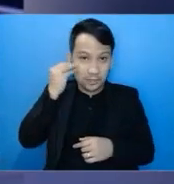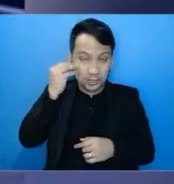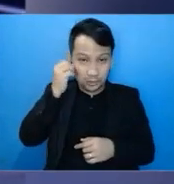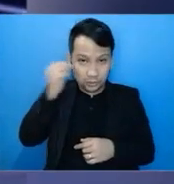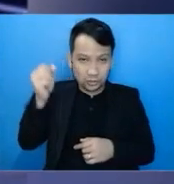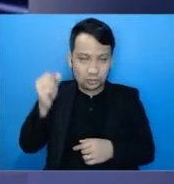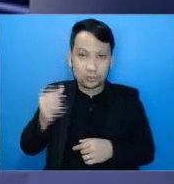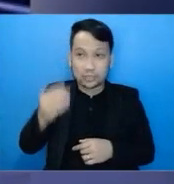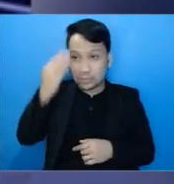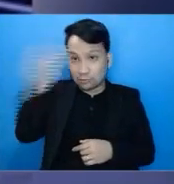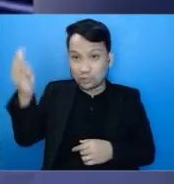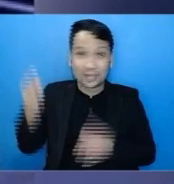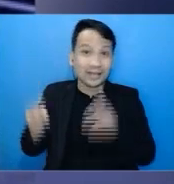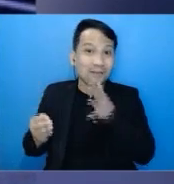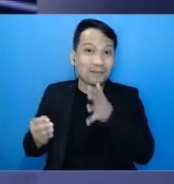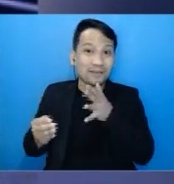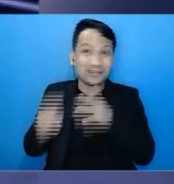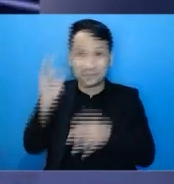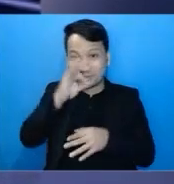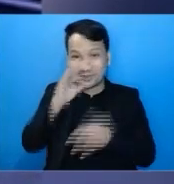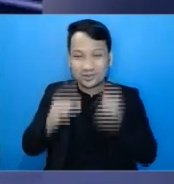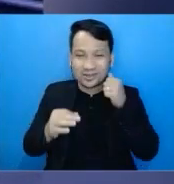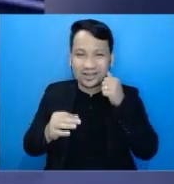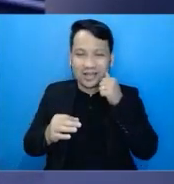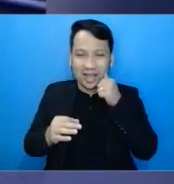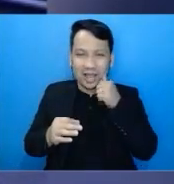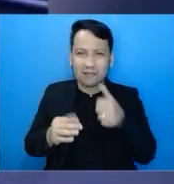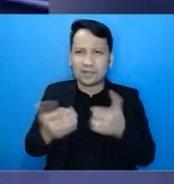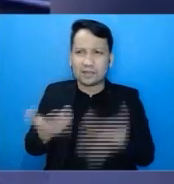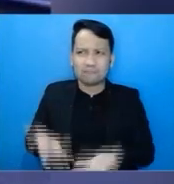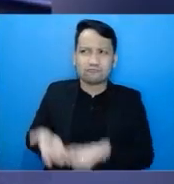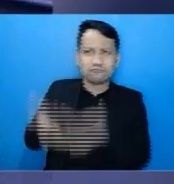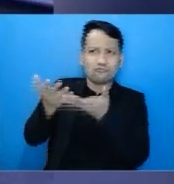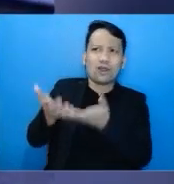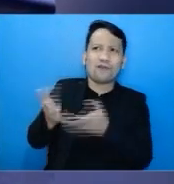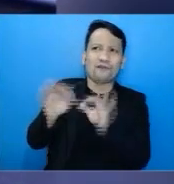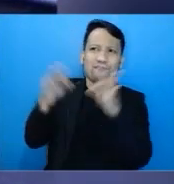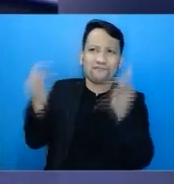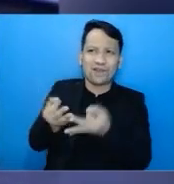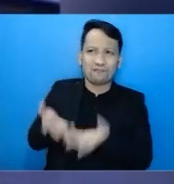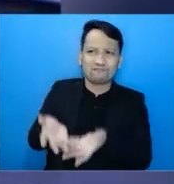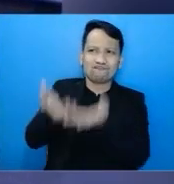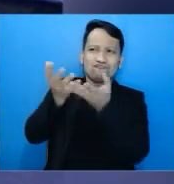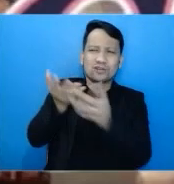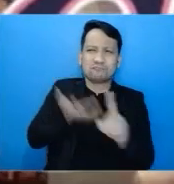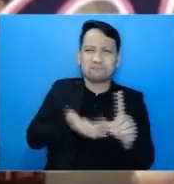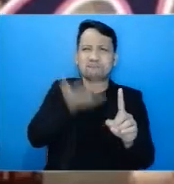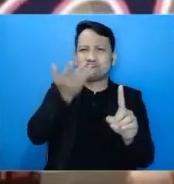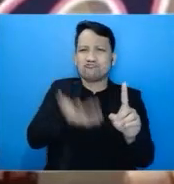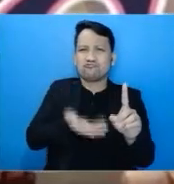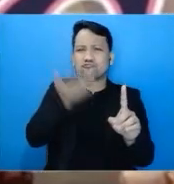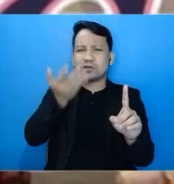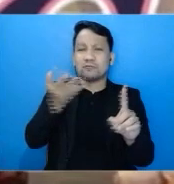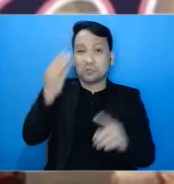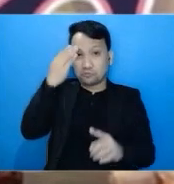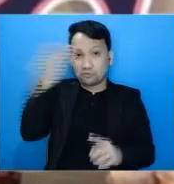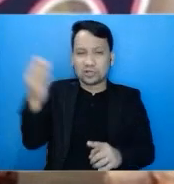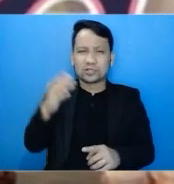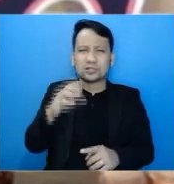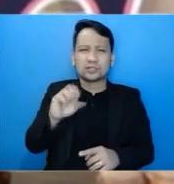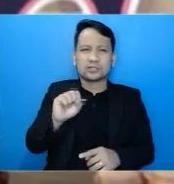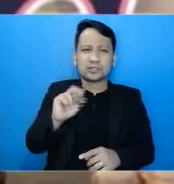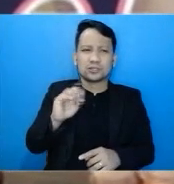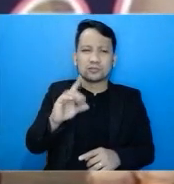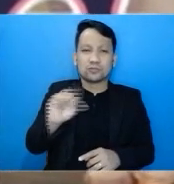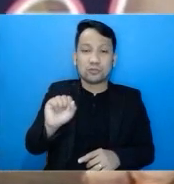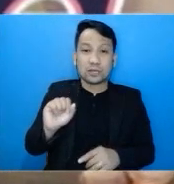niyang nanay na si Fritzy Saso. Kaya proud na proud ang kanyang pamilya sa San Ildefonso, Bulacan, lalo na ang kanyang lola nene